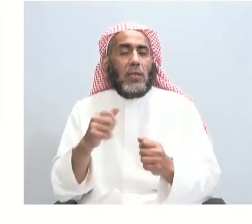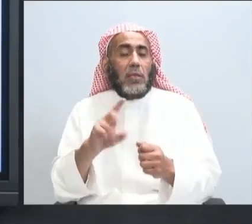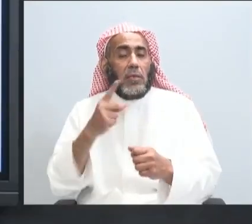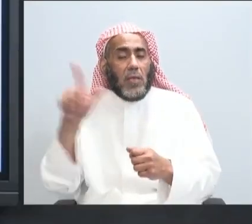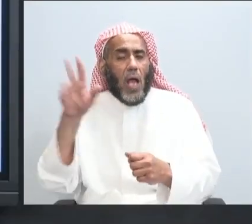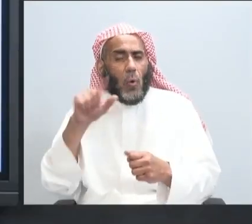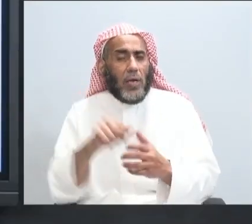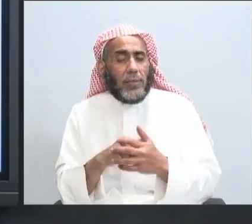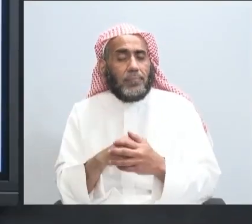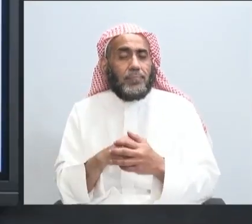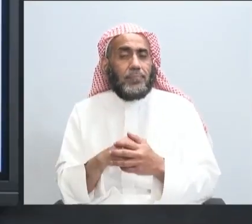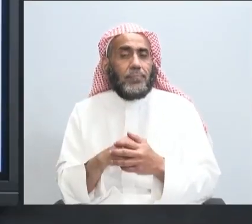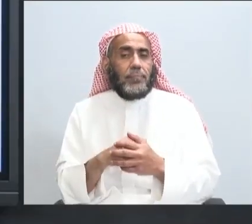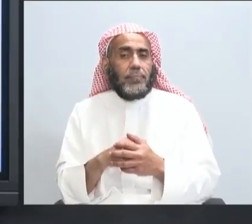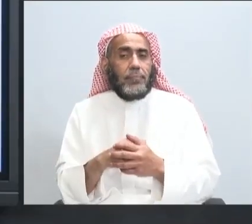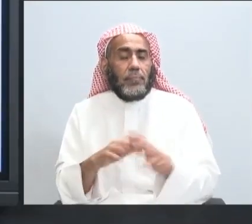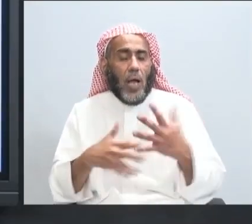صحيح أم خاطئ؟